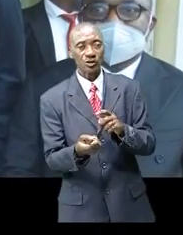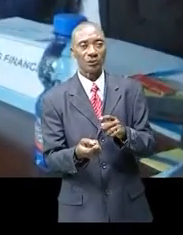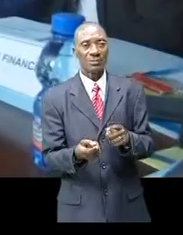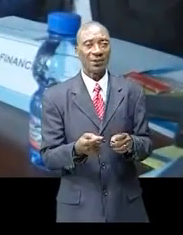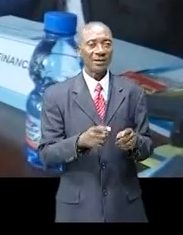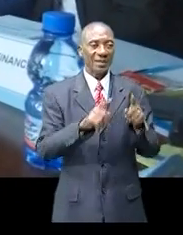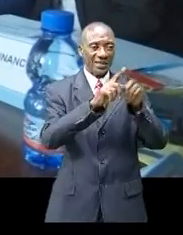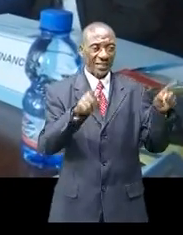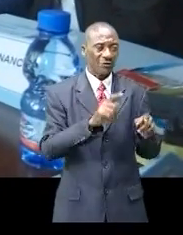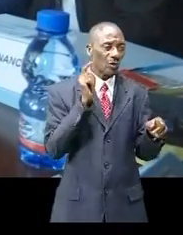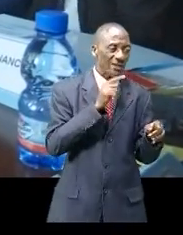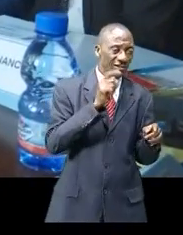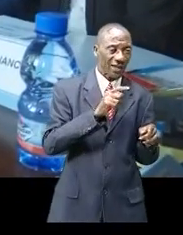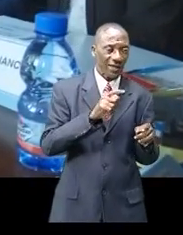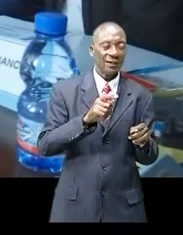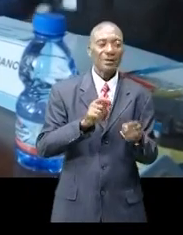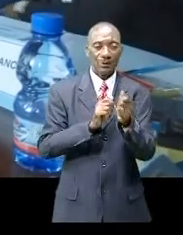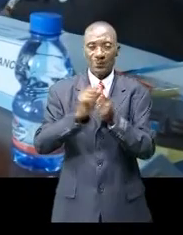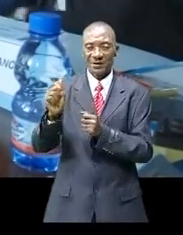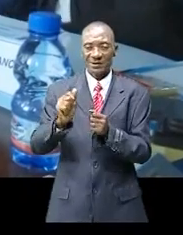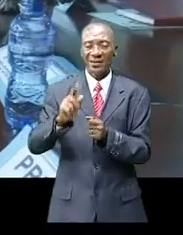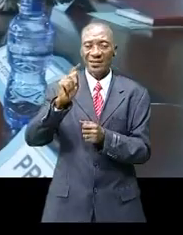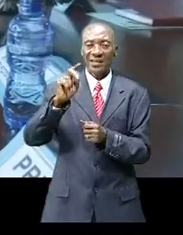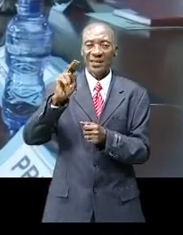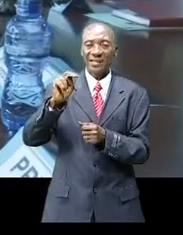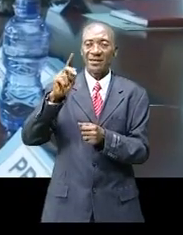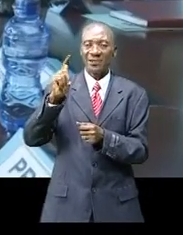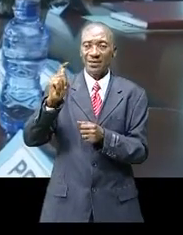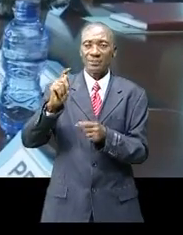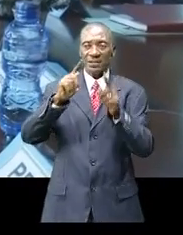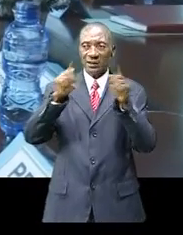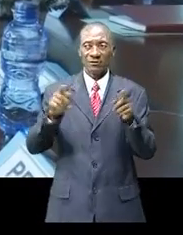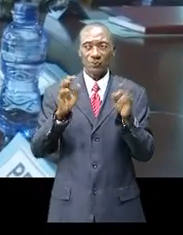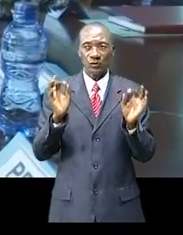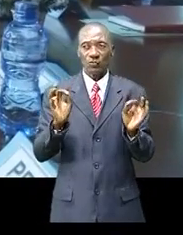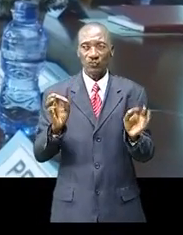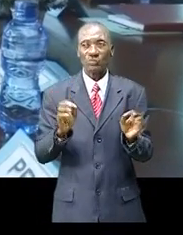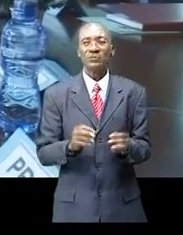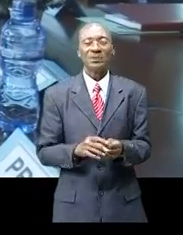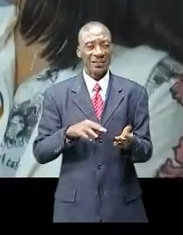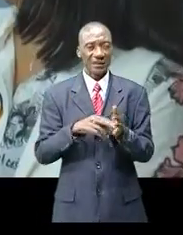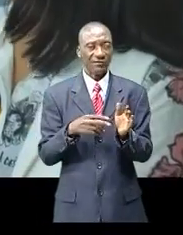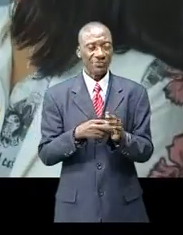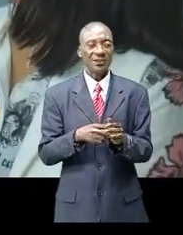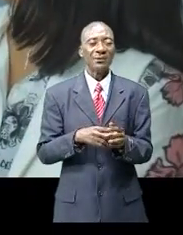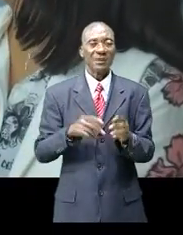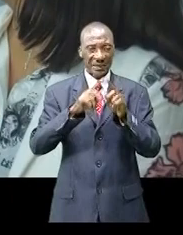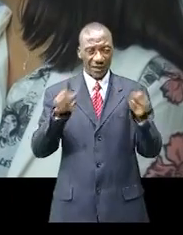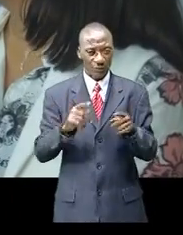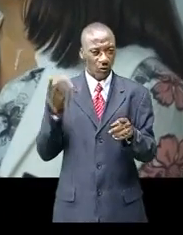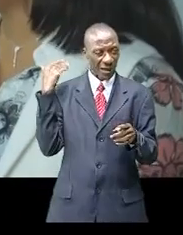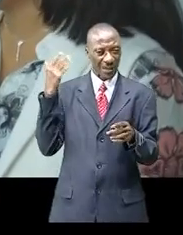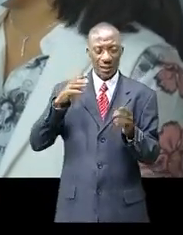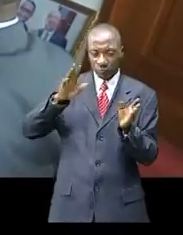télévision numérique. La migration vers la TNT a pour objectif de libérer les fréquences analogiques en vue du développement d'autres